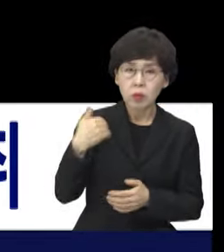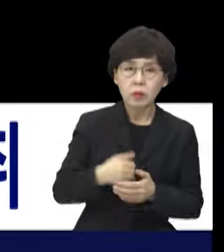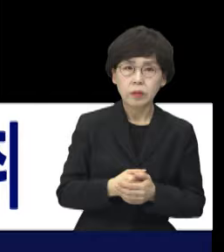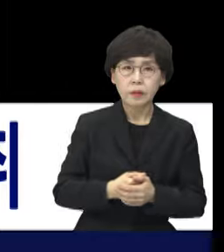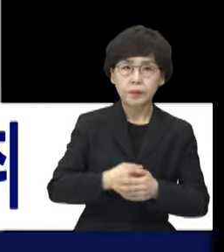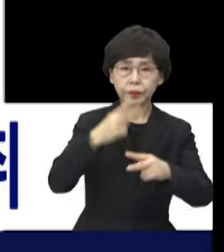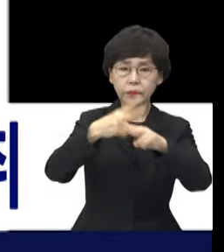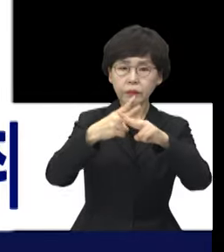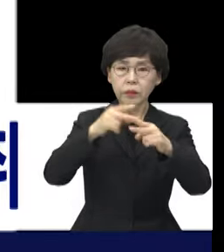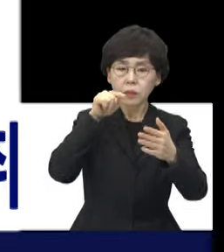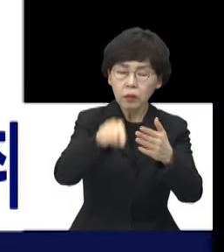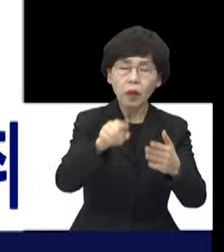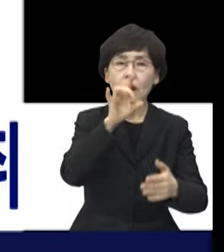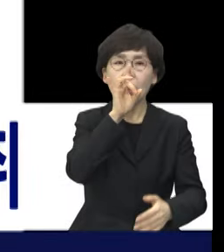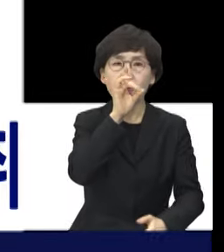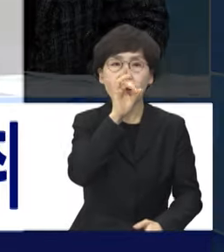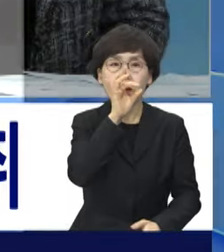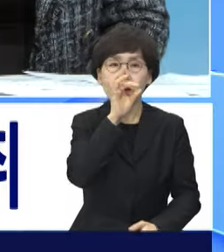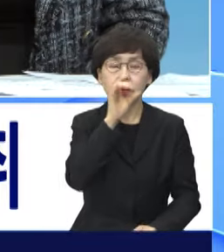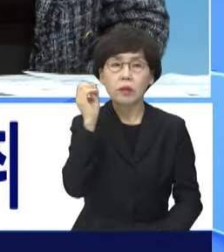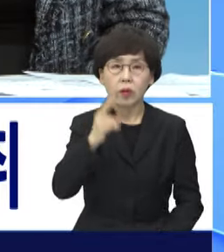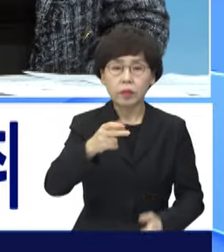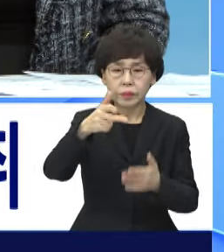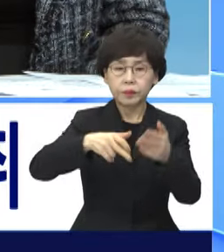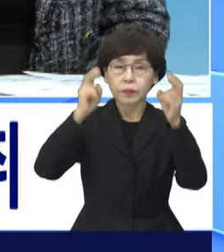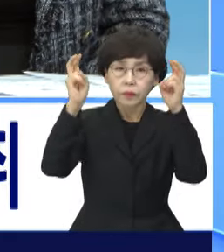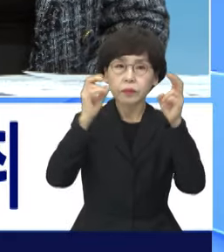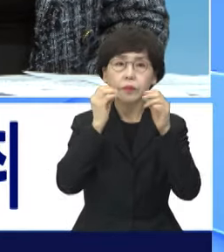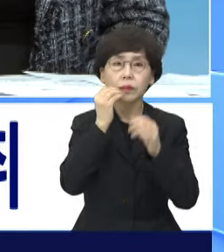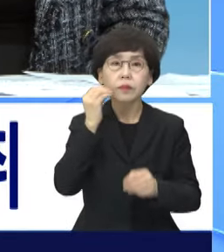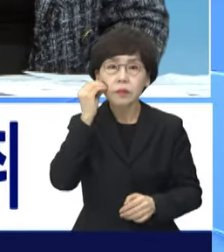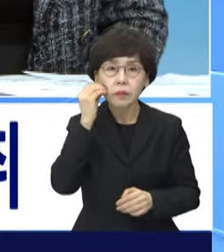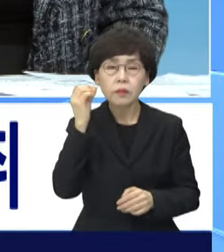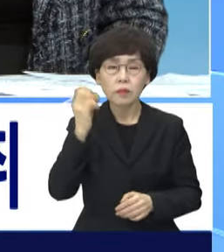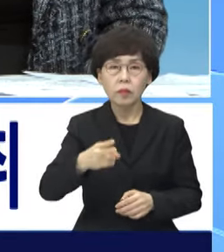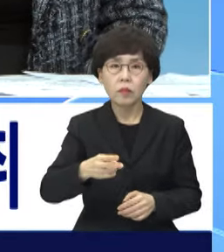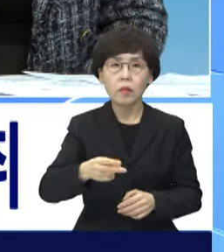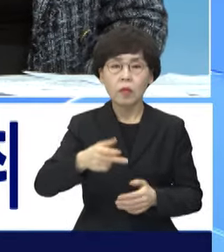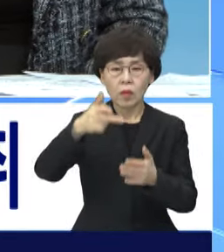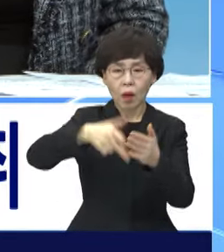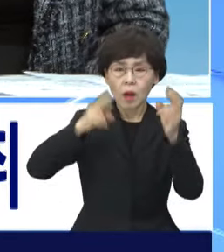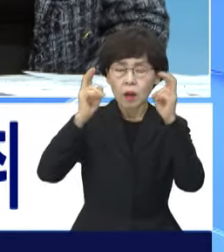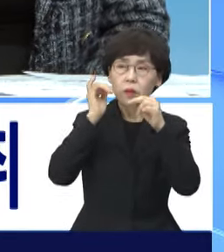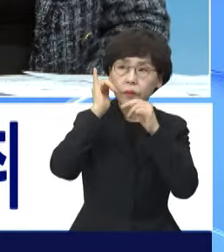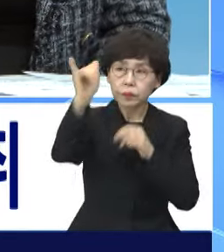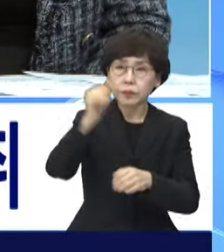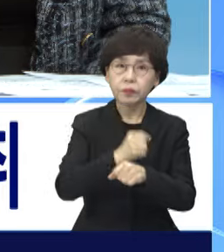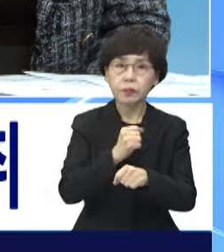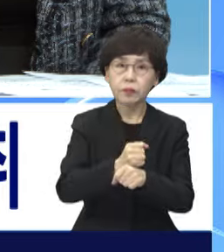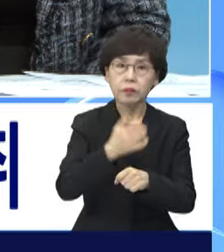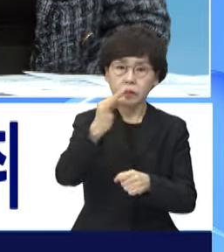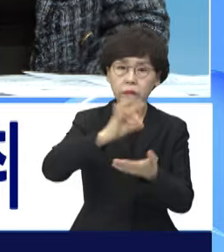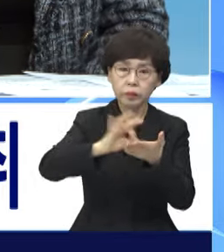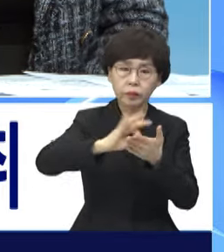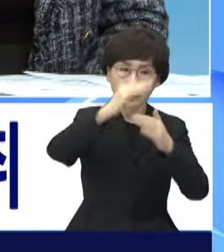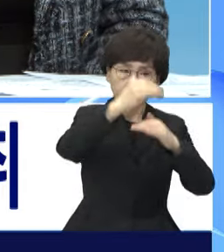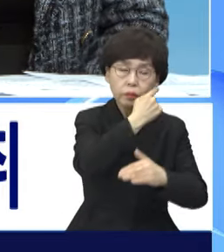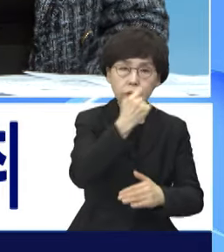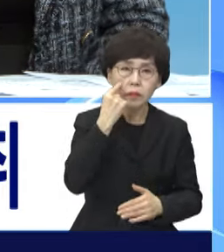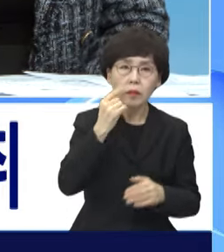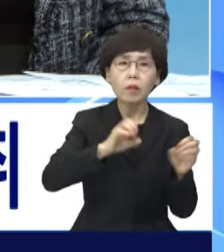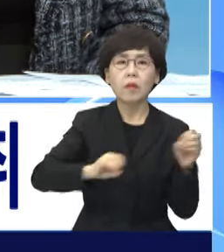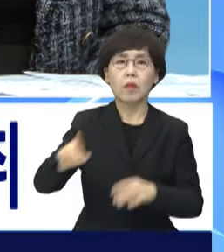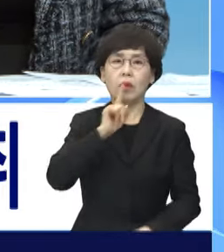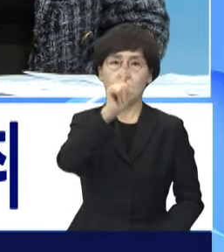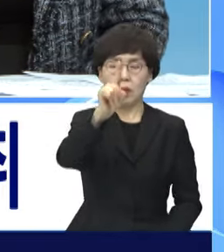클릭하시면 안 되고 어 직접 카드사의 홈페이지나 카드사에게 연락을 하셔서 뭐 결제 내역을 확인하시고 분실 신고를